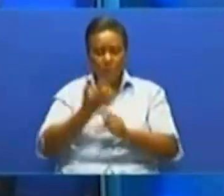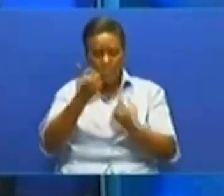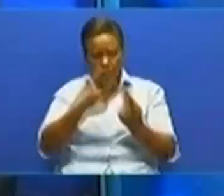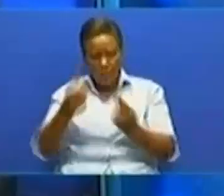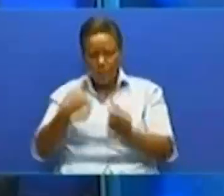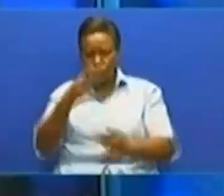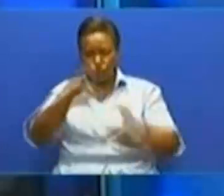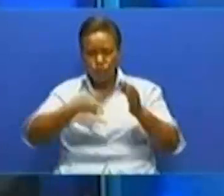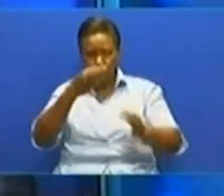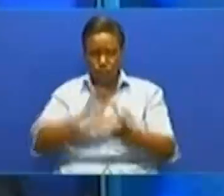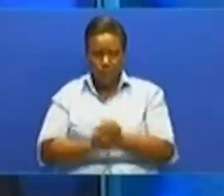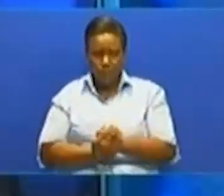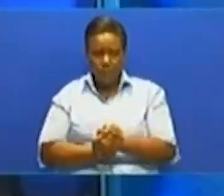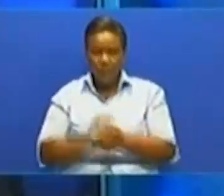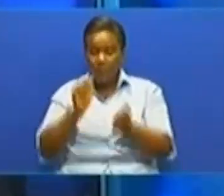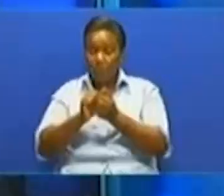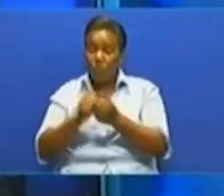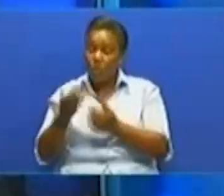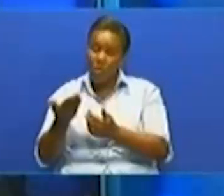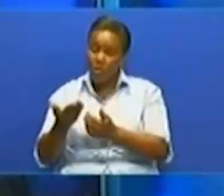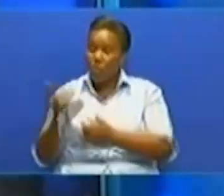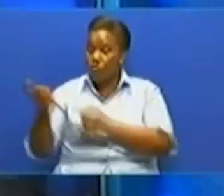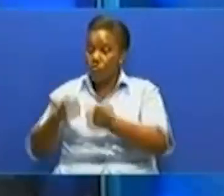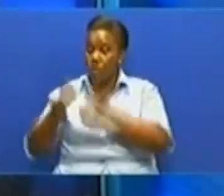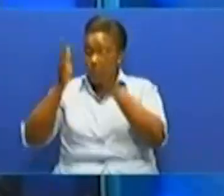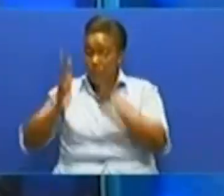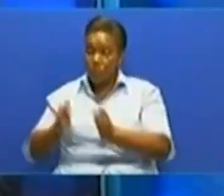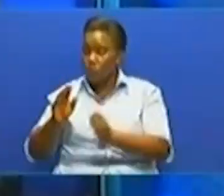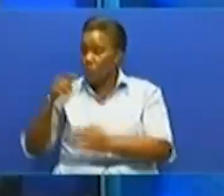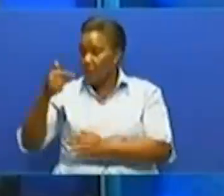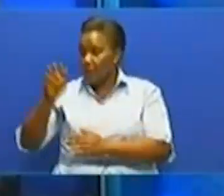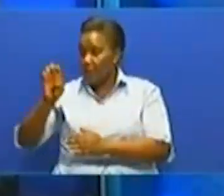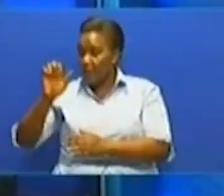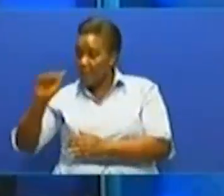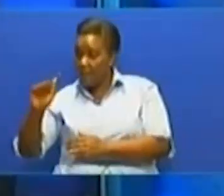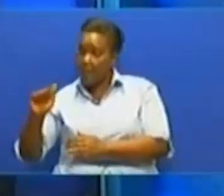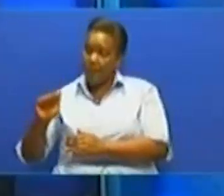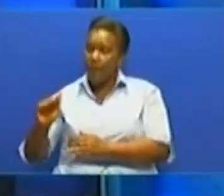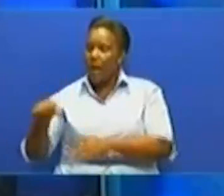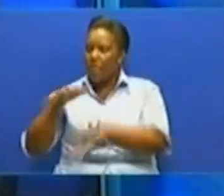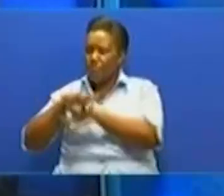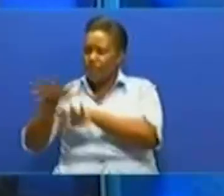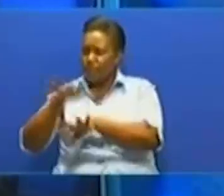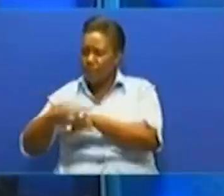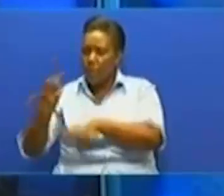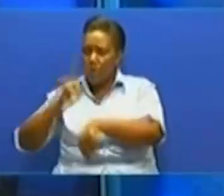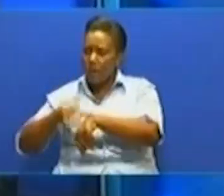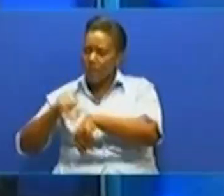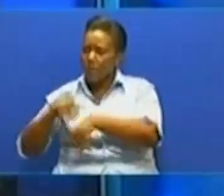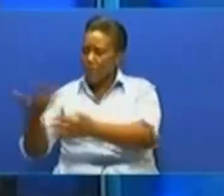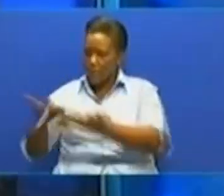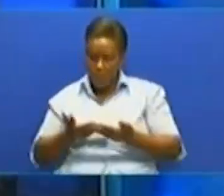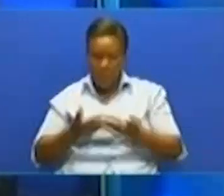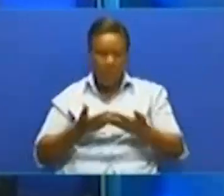elimu. Wito huo umetolewa na mkurugenzi mkuu wa TEA Bahati Gauzie wakati akipokea msaada wa mabati